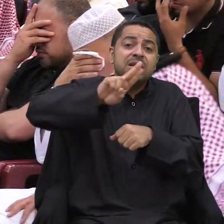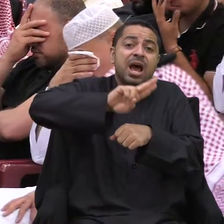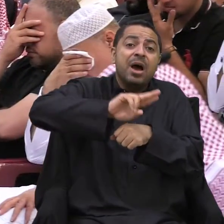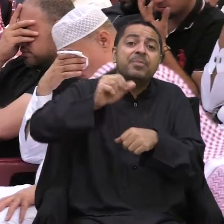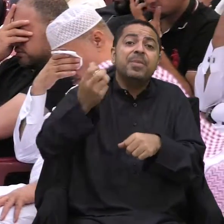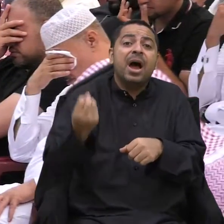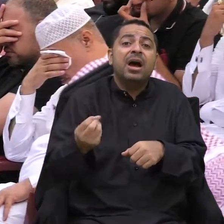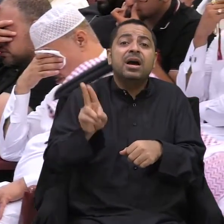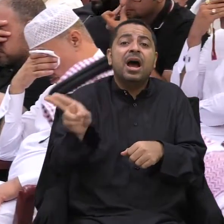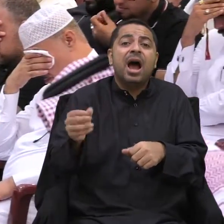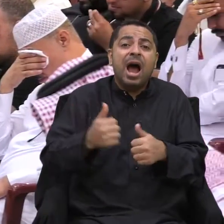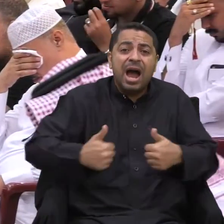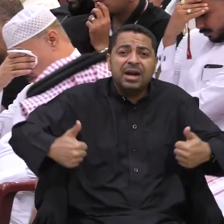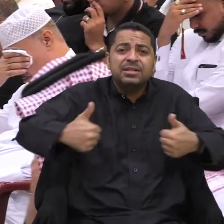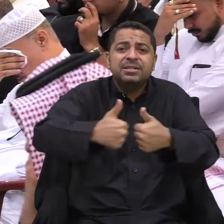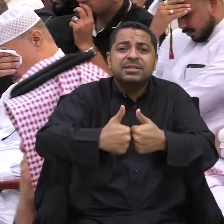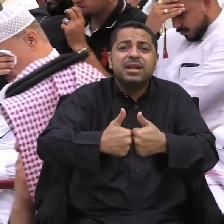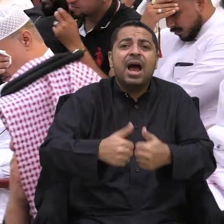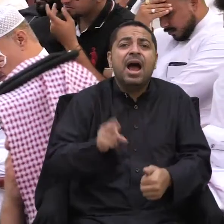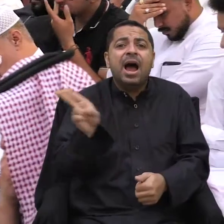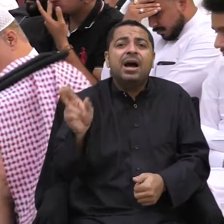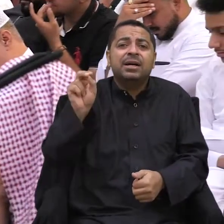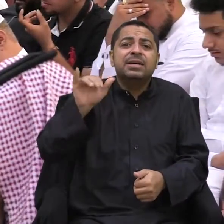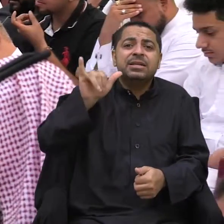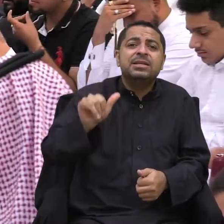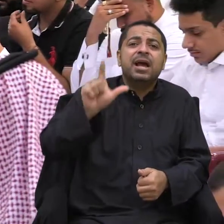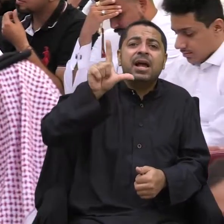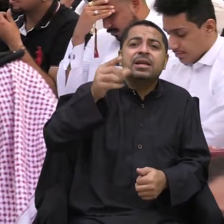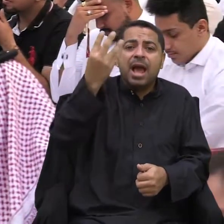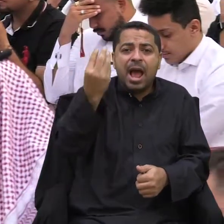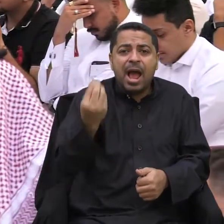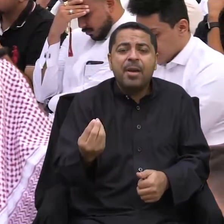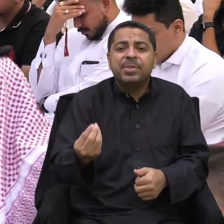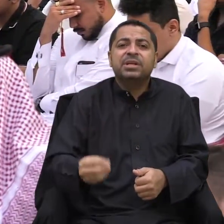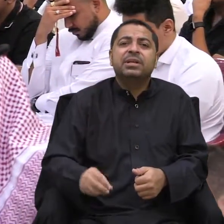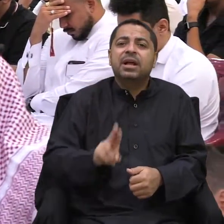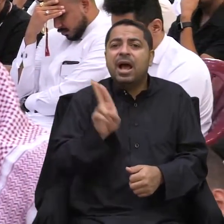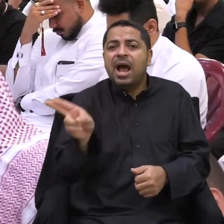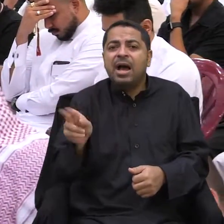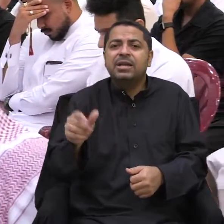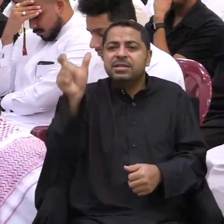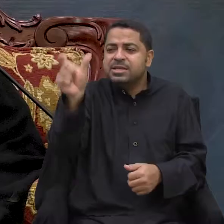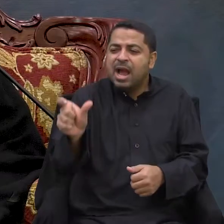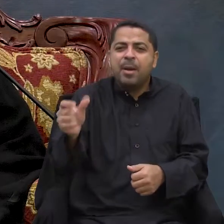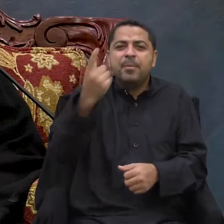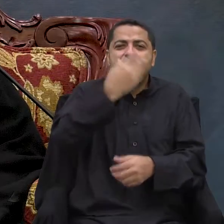وبرز آل أبي طالب، برز أبناء علي غير العباس،